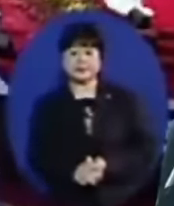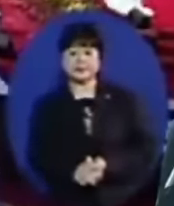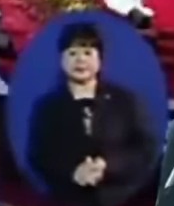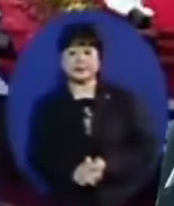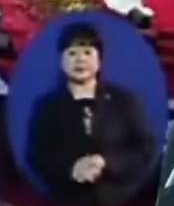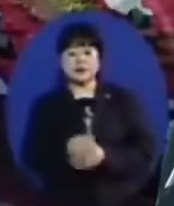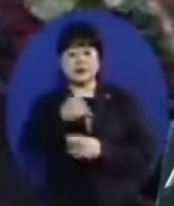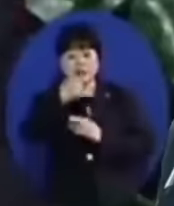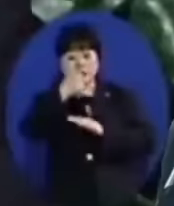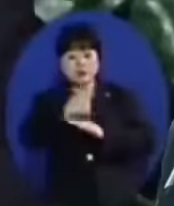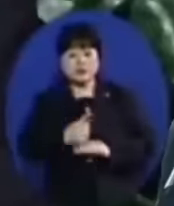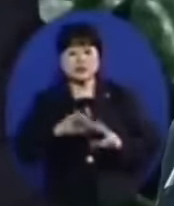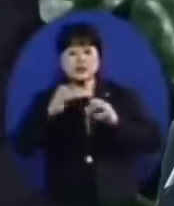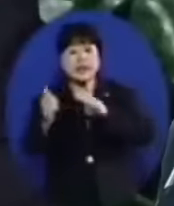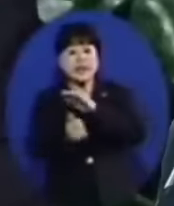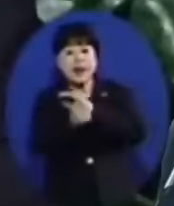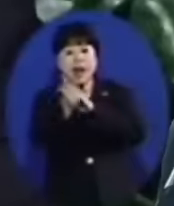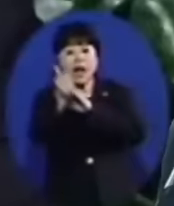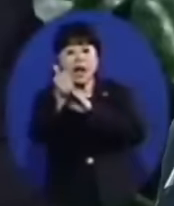결국 이 세상의 희망은